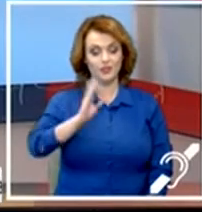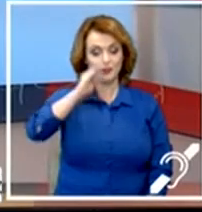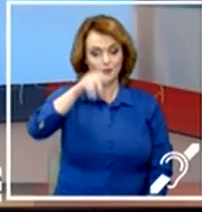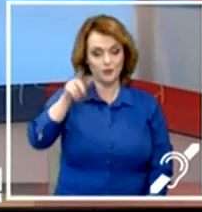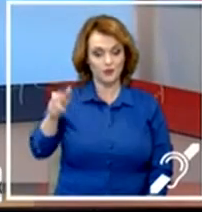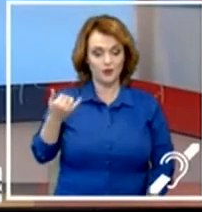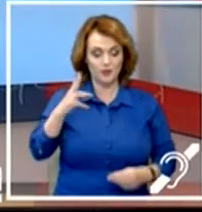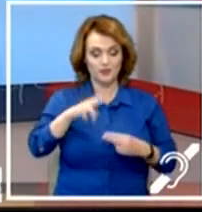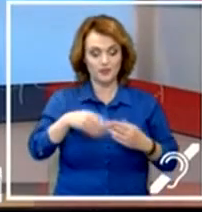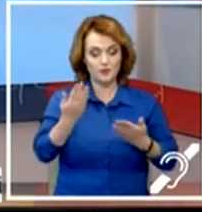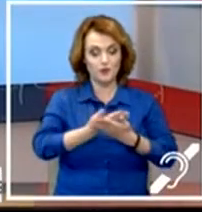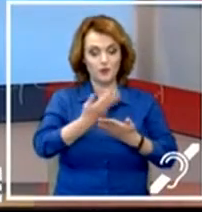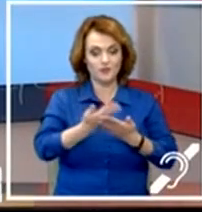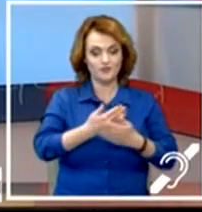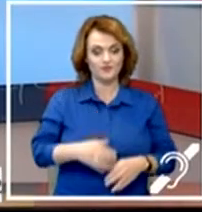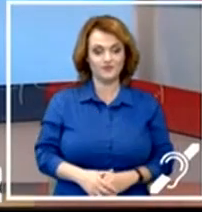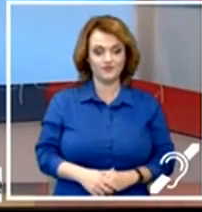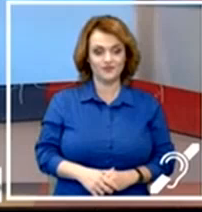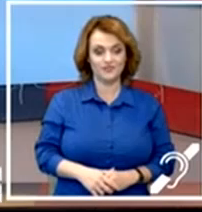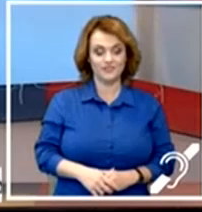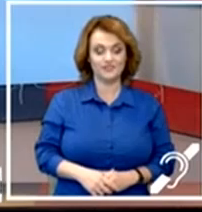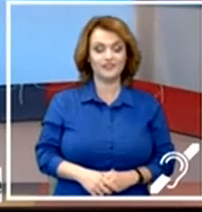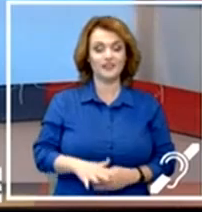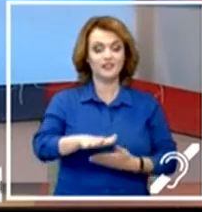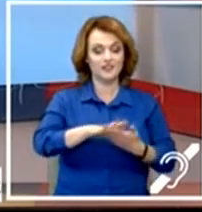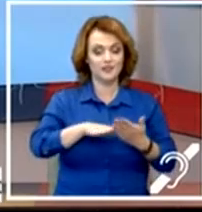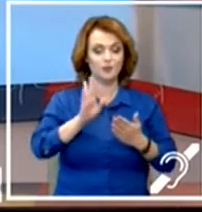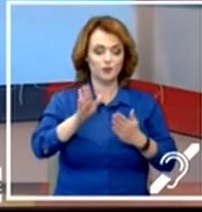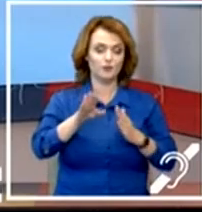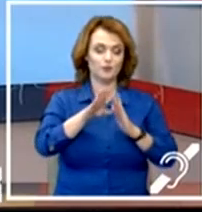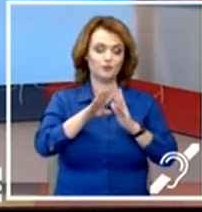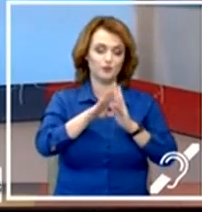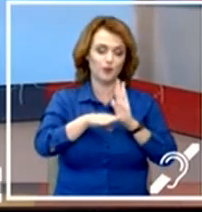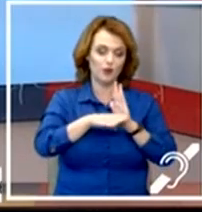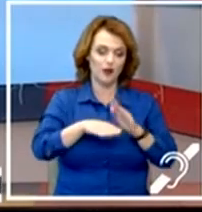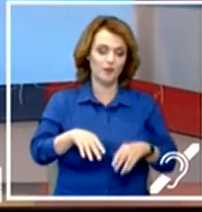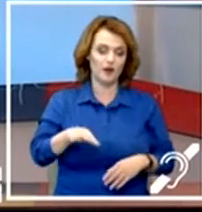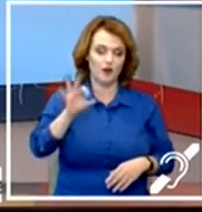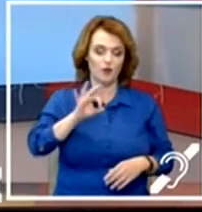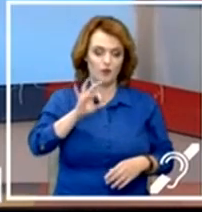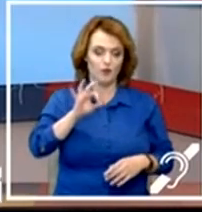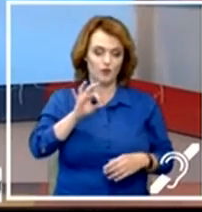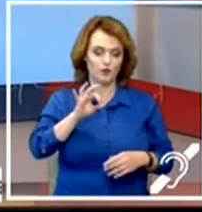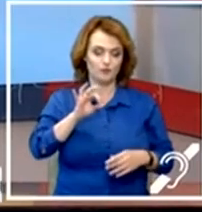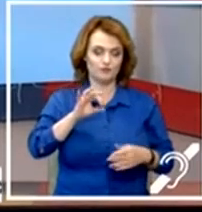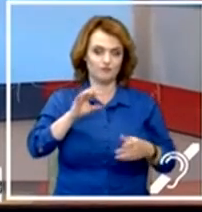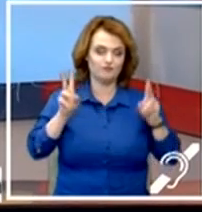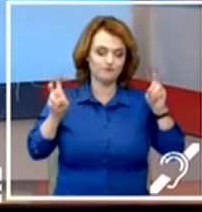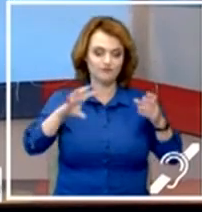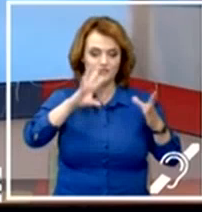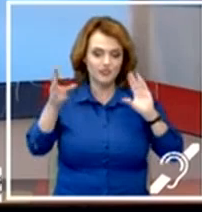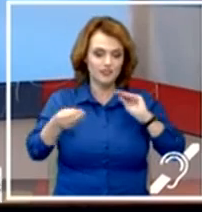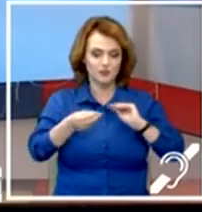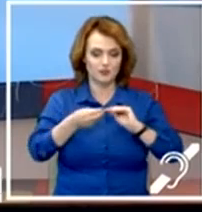Doamnelor și domnilor, aici punem punct telejurnalului, dar știrile continuă pe tvremoldova.md și pe pagina noastră de Facebook. Imediat